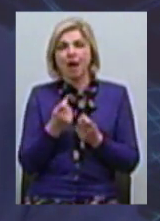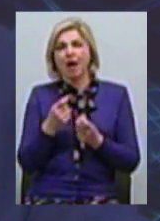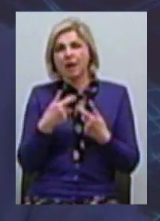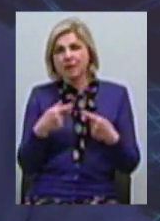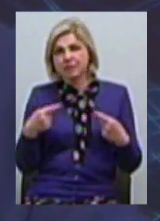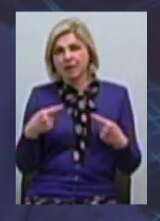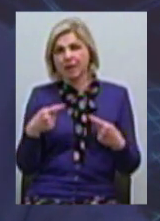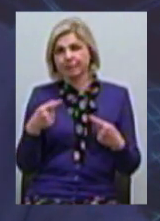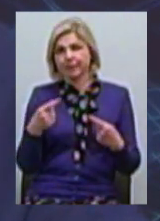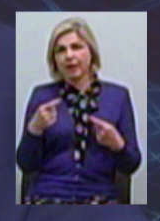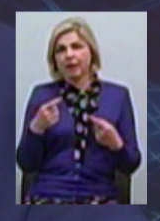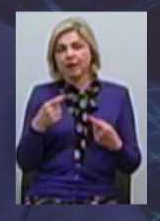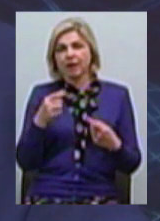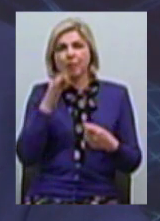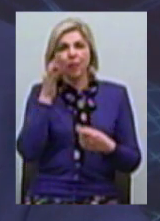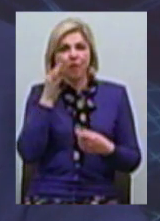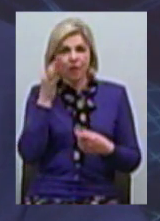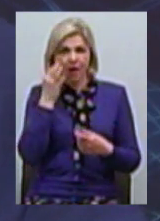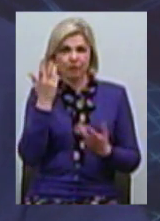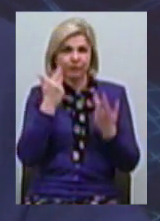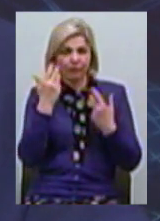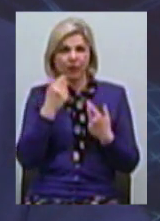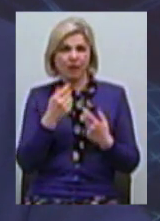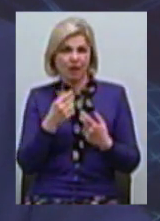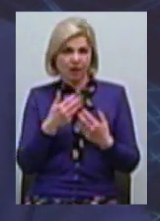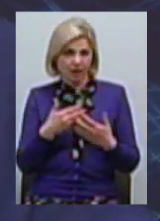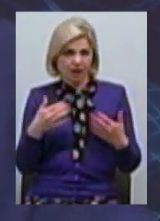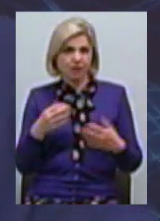часто самые простые